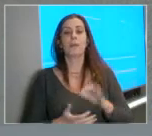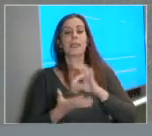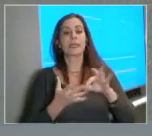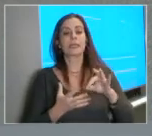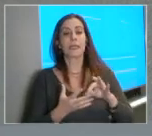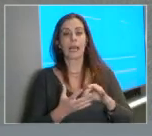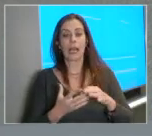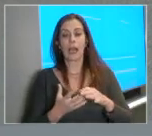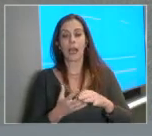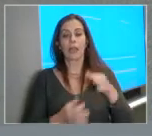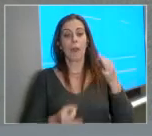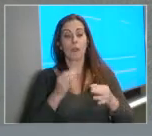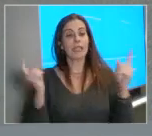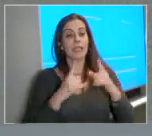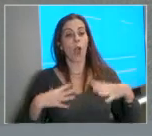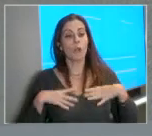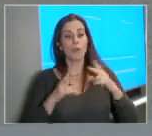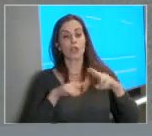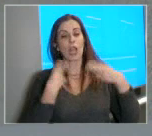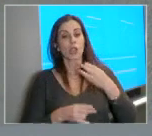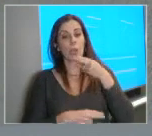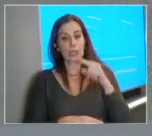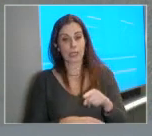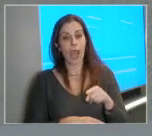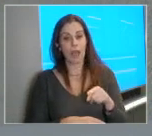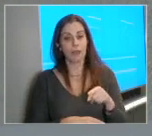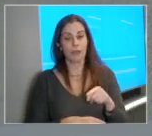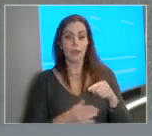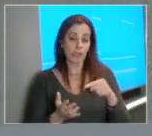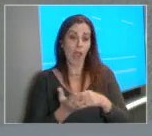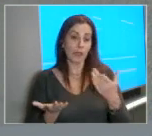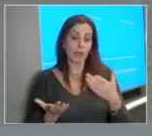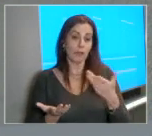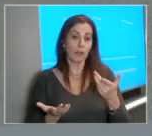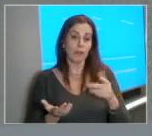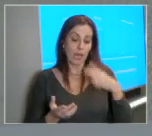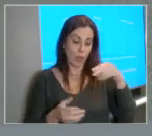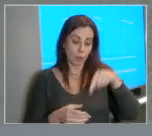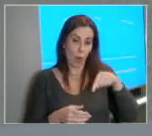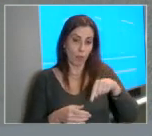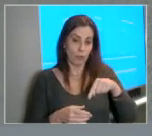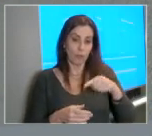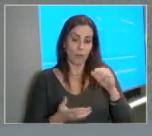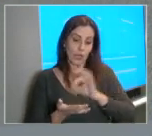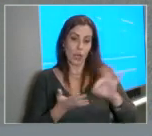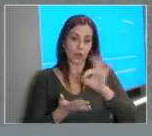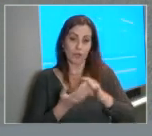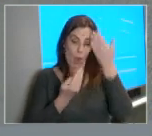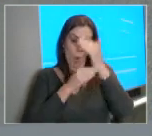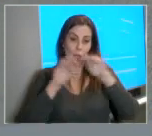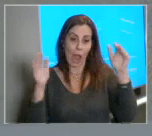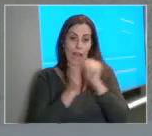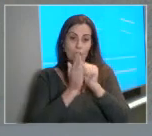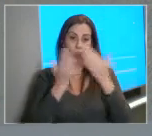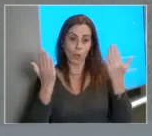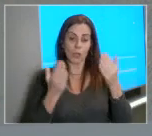המשפטים קיצר את חופשתו על מנת לשוב לארץ, כדי, אני מניח, ודאי להיות מבין מנסחי ההודעה